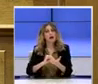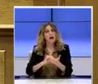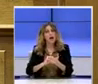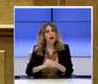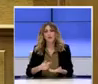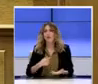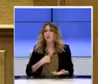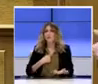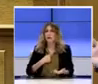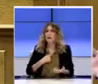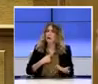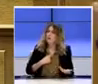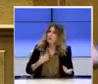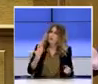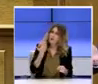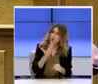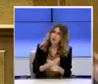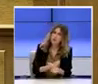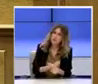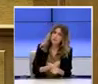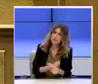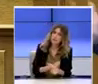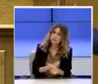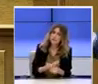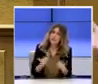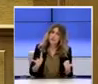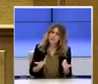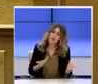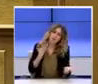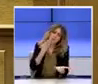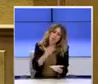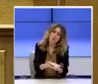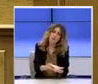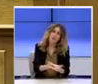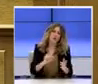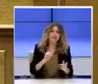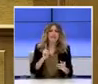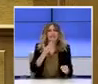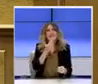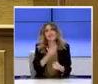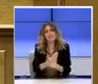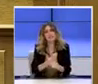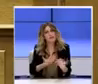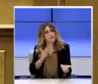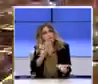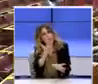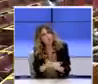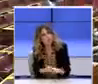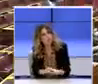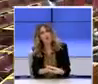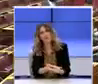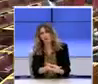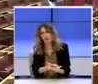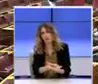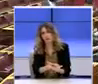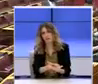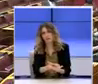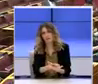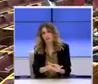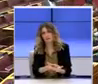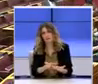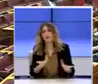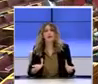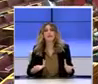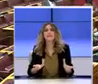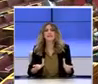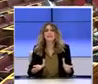να μοιραστούμε. Δεν ζήτησα από την Πρόεδρο, κατέθεσα την πρόταση στην Πρόεδρο, είναι ευθύνη του Πρωθυπουργού βέβαια, στη σύγκληση του Συμβουλίου. Αλλά η έννοια ήταν